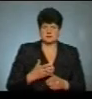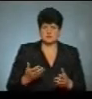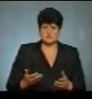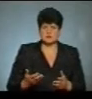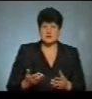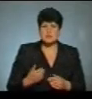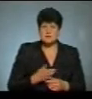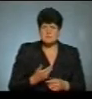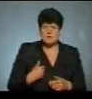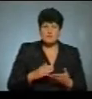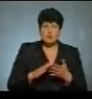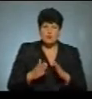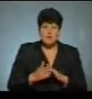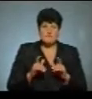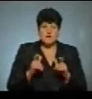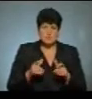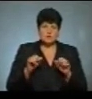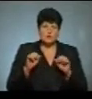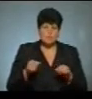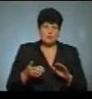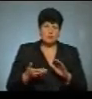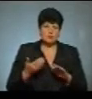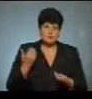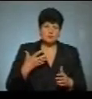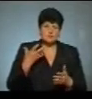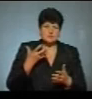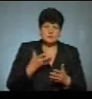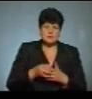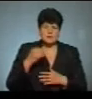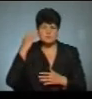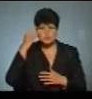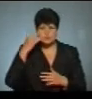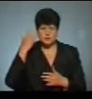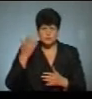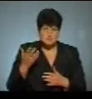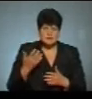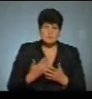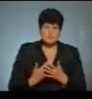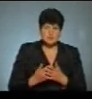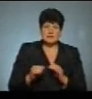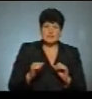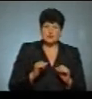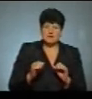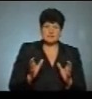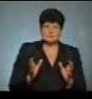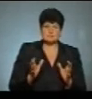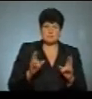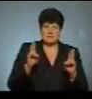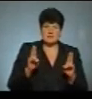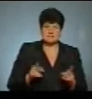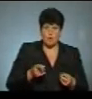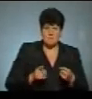І ми в умовах карантину можемо позбутися навіть своїх ілюзій, наприклад, керуватись принципом